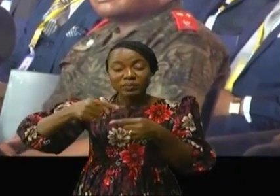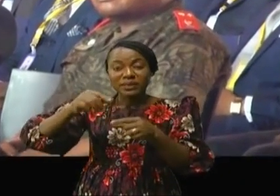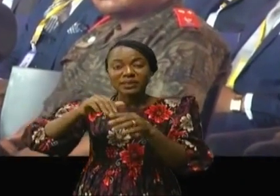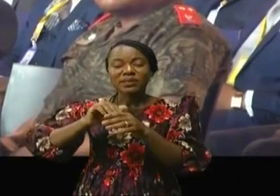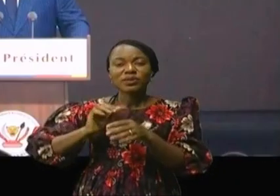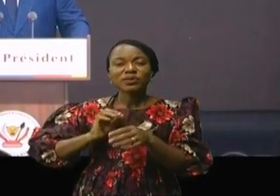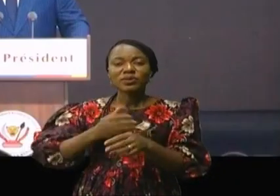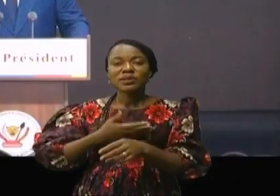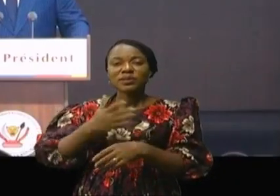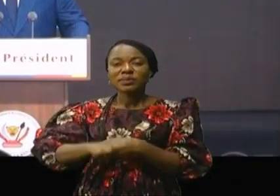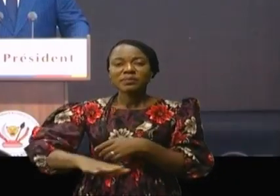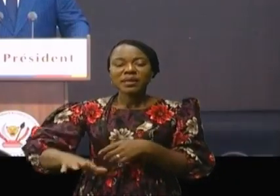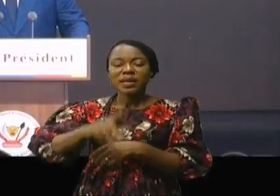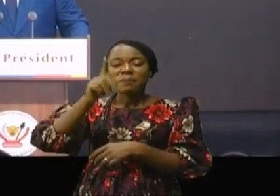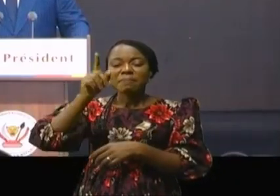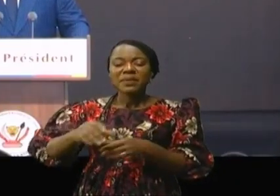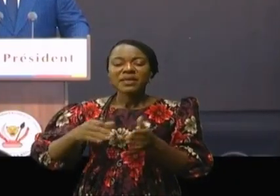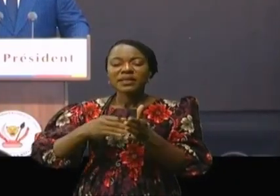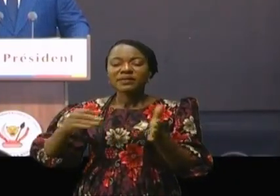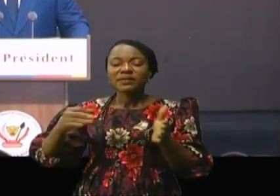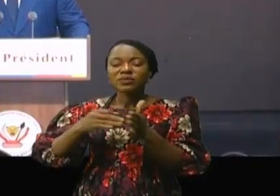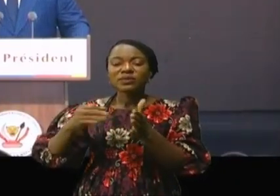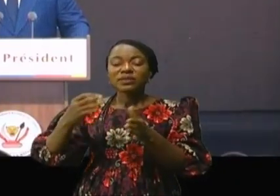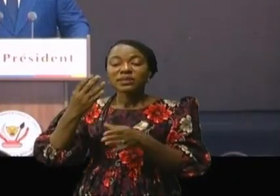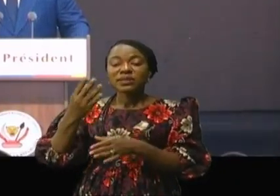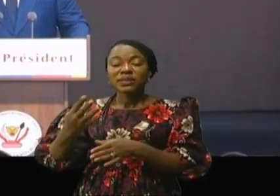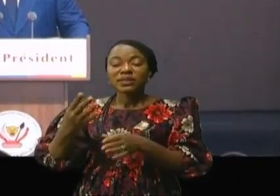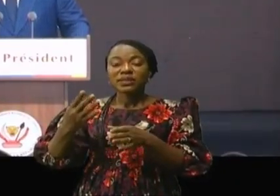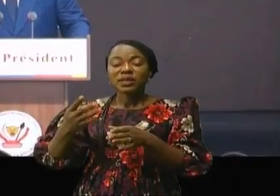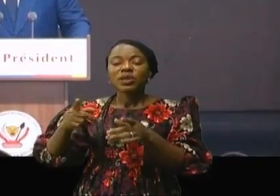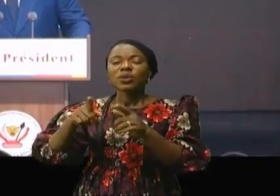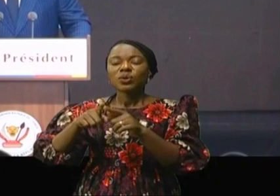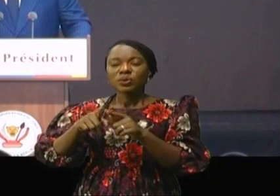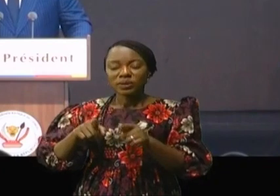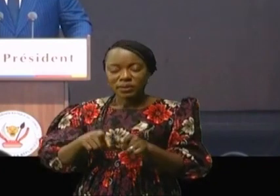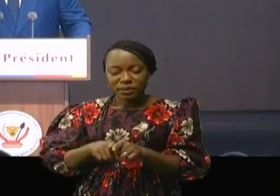en 1974, en offshore,